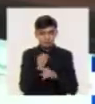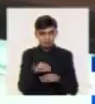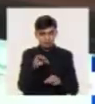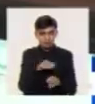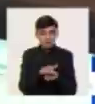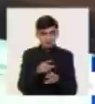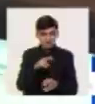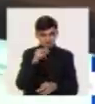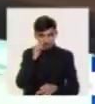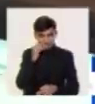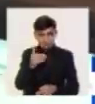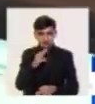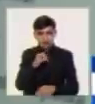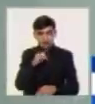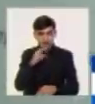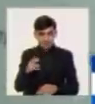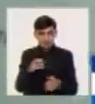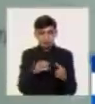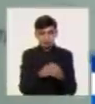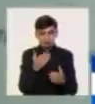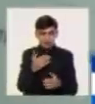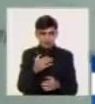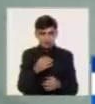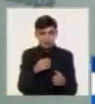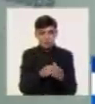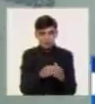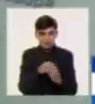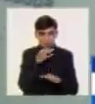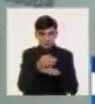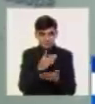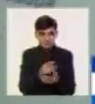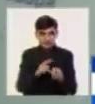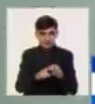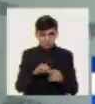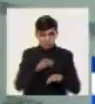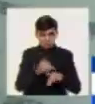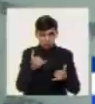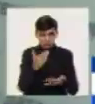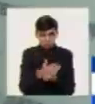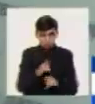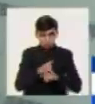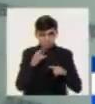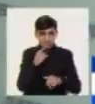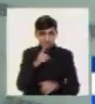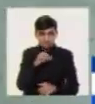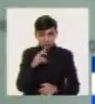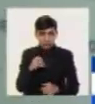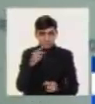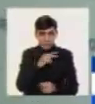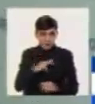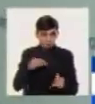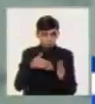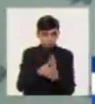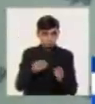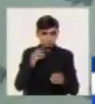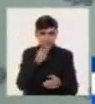орындаушы Шымкенттің Шаңырақ Құрылысқом жауапкершілігі шектеулі серіктестігі. Жұқпалы індет өршіп тұрған сәтте безендіруге миллиондап бөлген